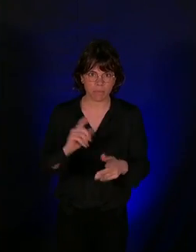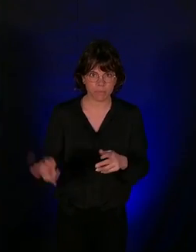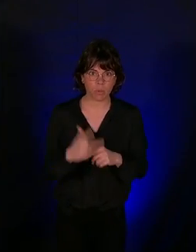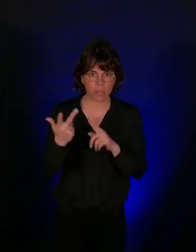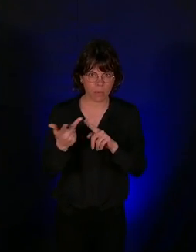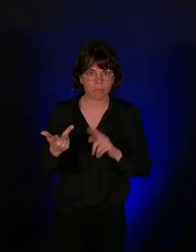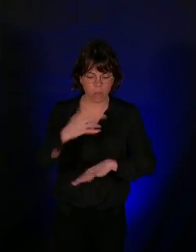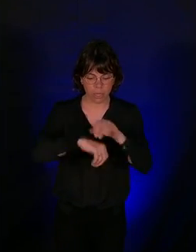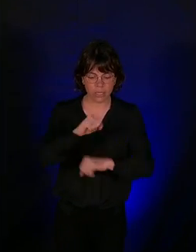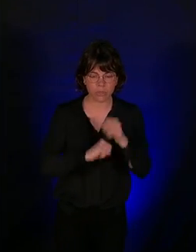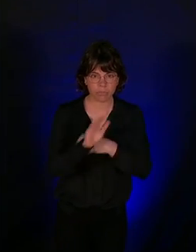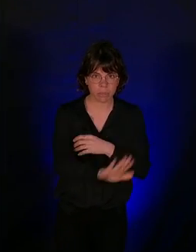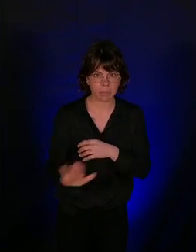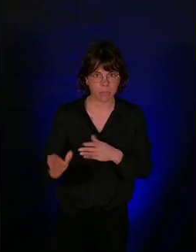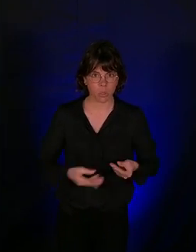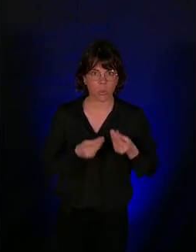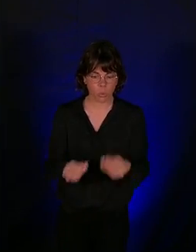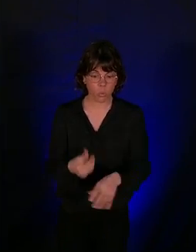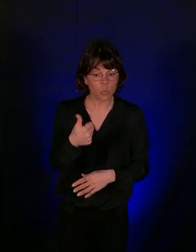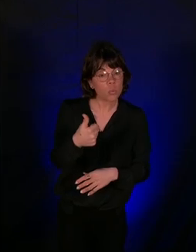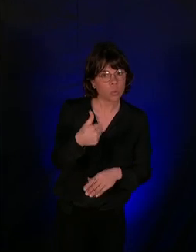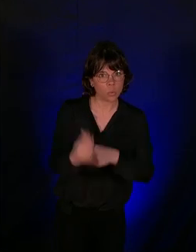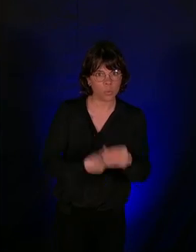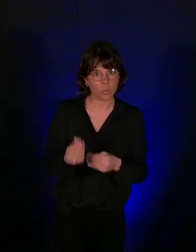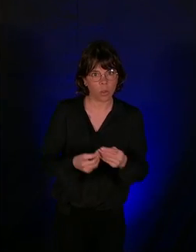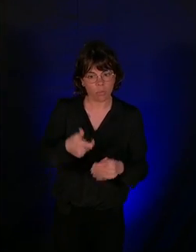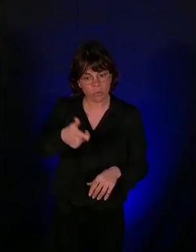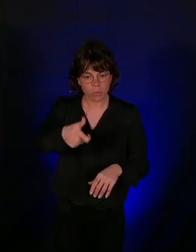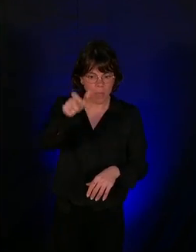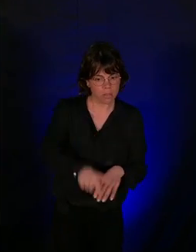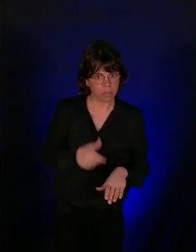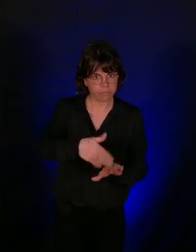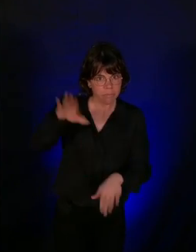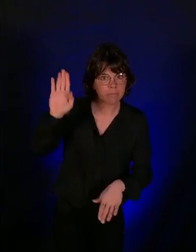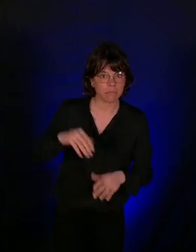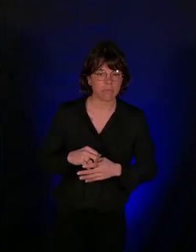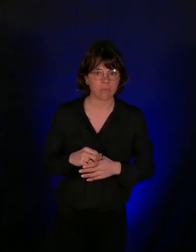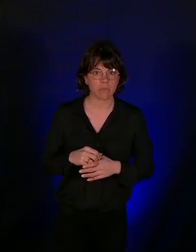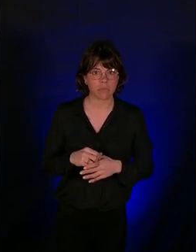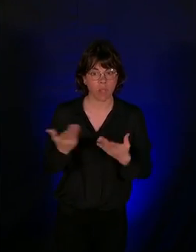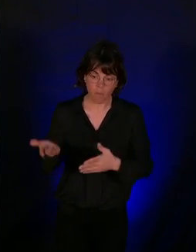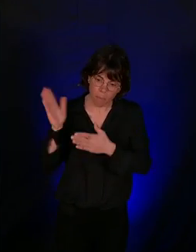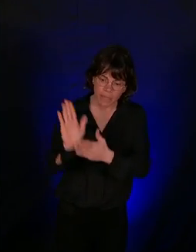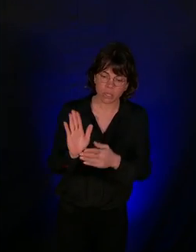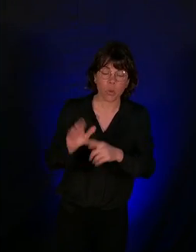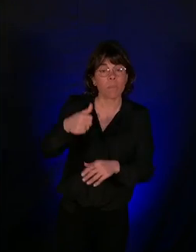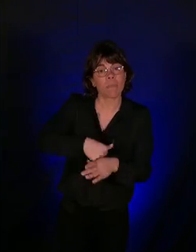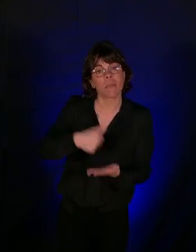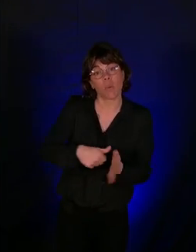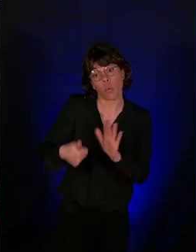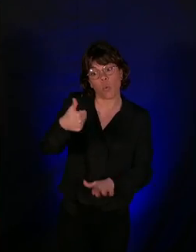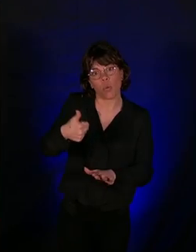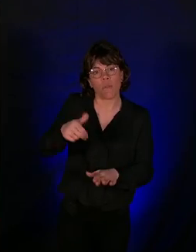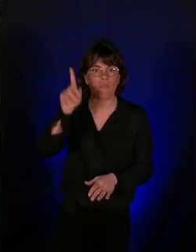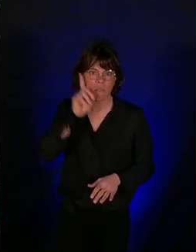chaque organisation mettant à disposition une ou des candidatures devra présenter au moins la candidature